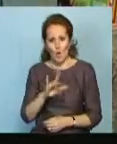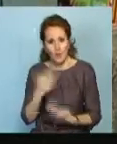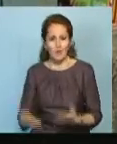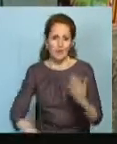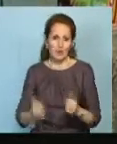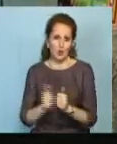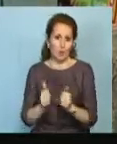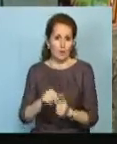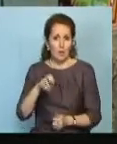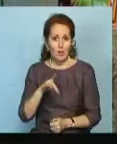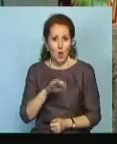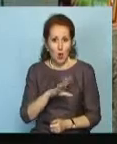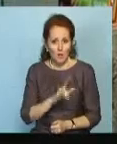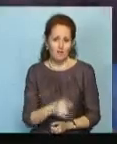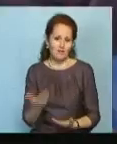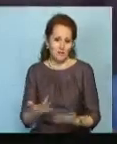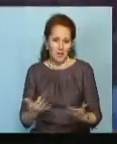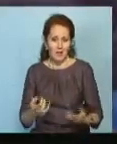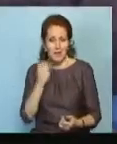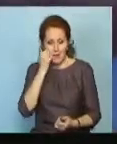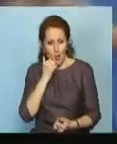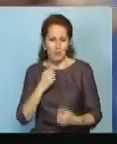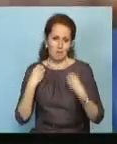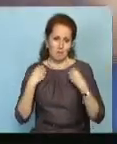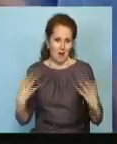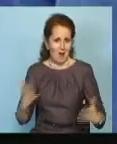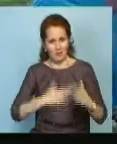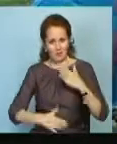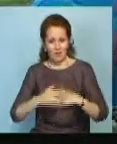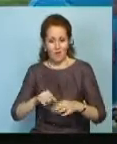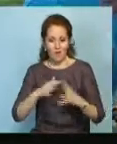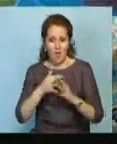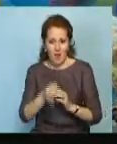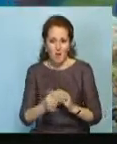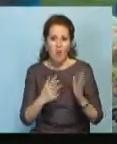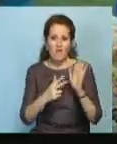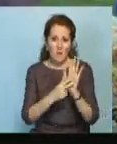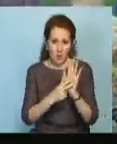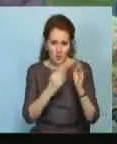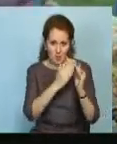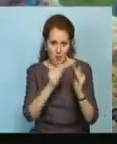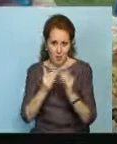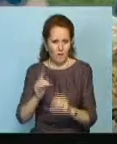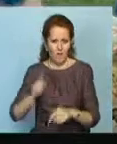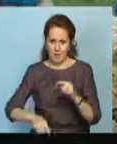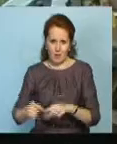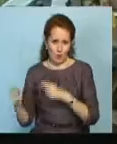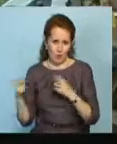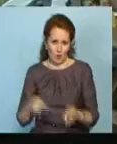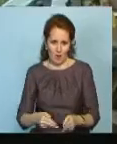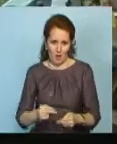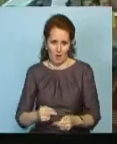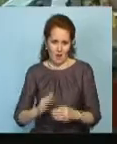Петровы. Для старушек приезд Светланы – настоящий праздник. Сюда, в деревню, на 8 домов редко заезжают гости. Бабушкам приедешь,